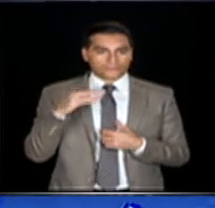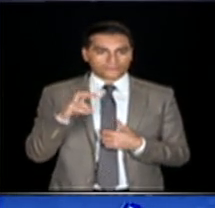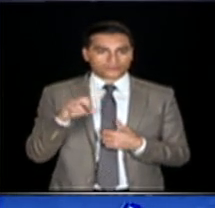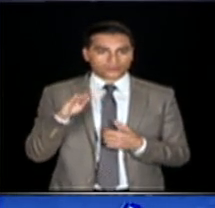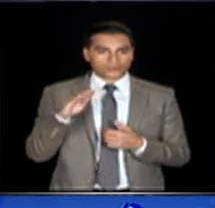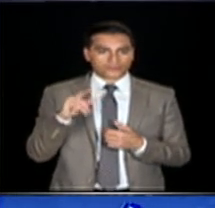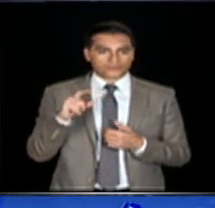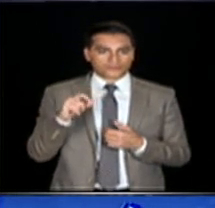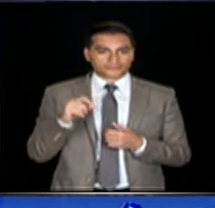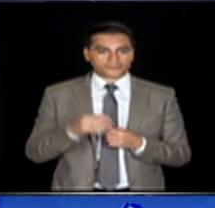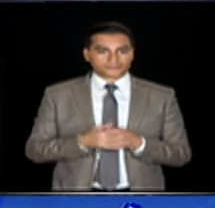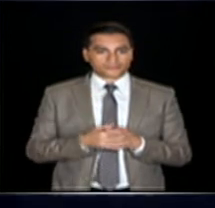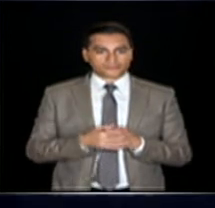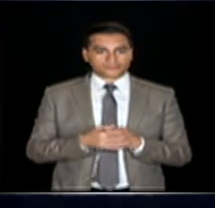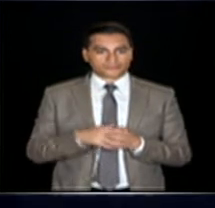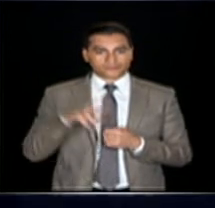يوسف إجابتك. الرجاء.